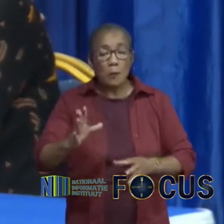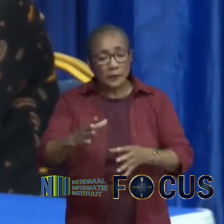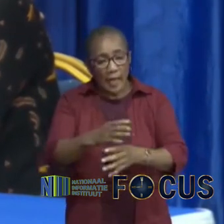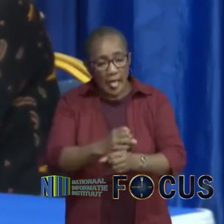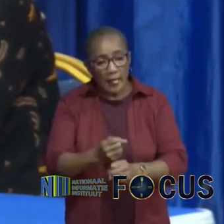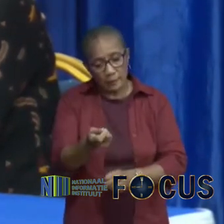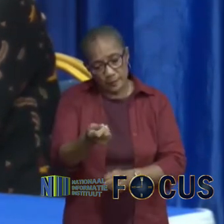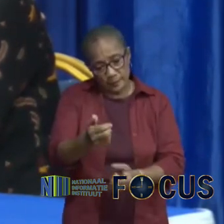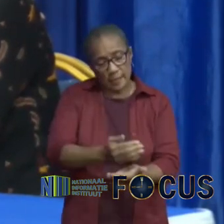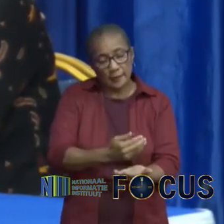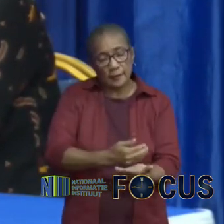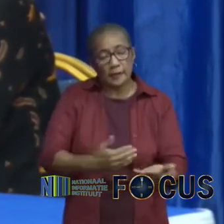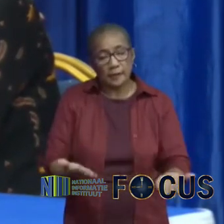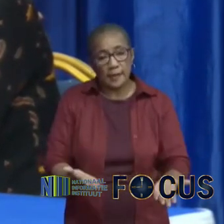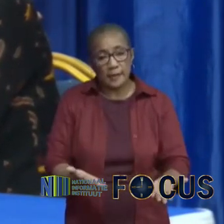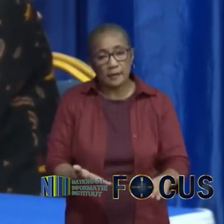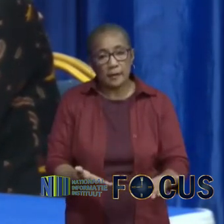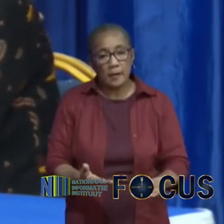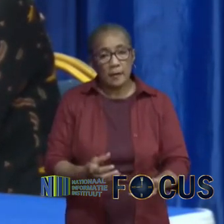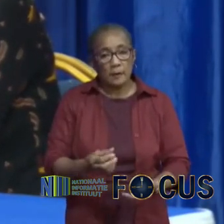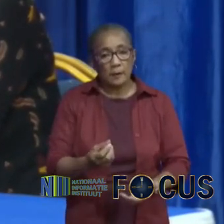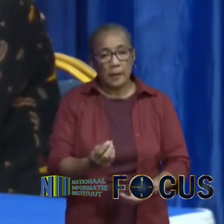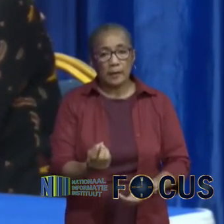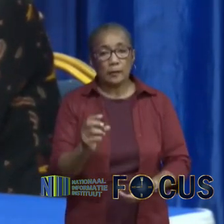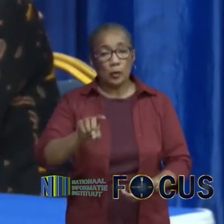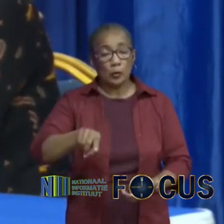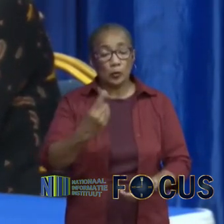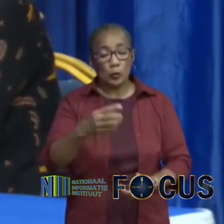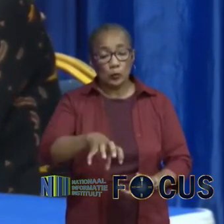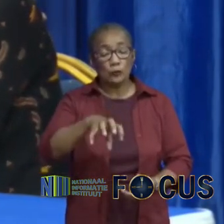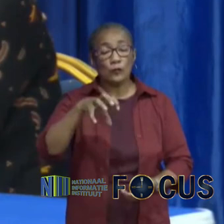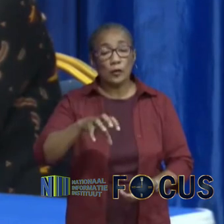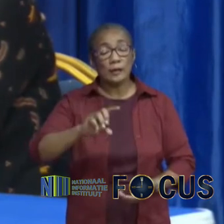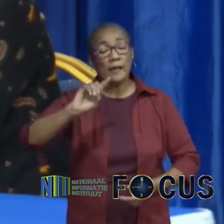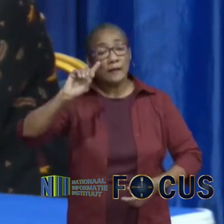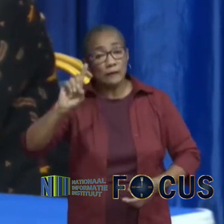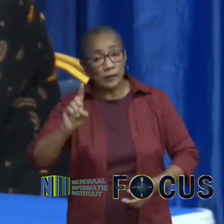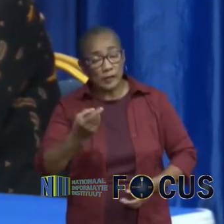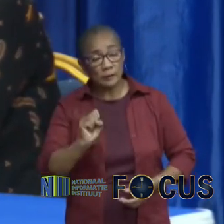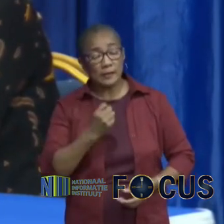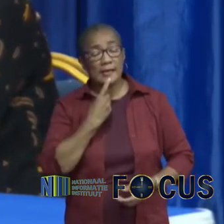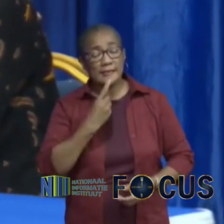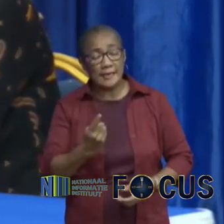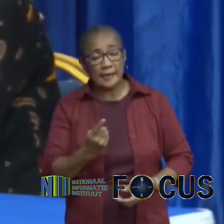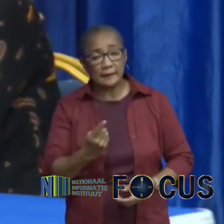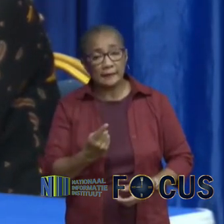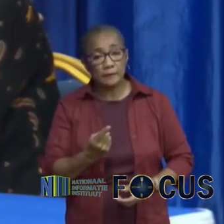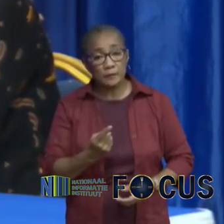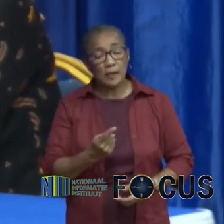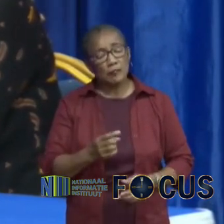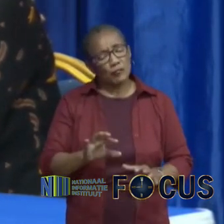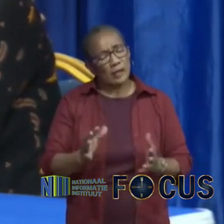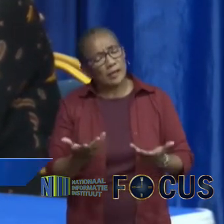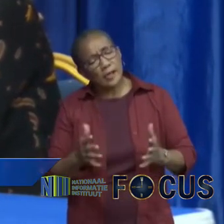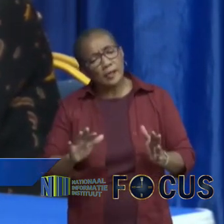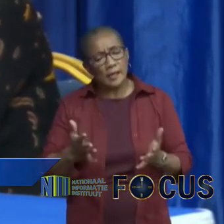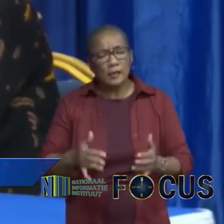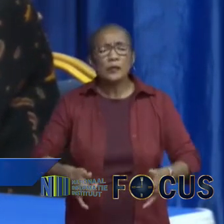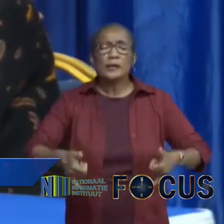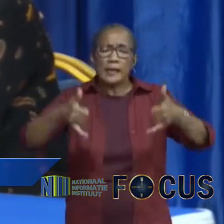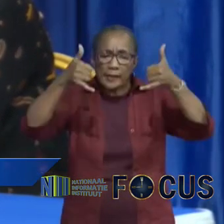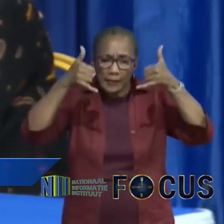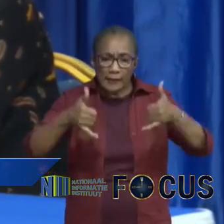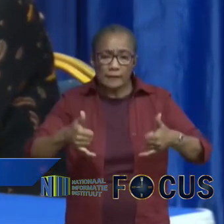bijstand bij de noodfonds. En vooralsnog kan ik nog wel zeggen dat er redelijk veel aanvragen